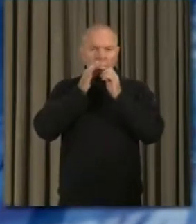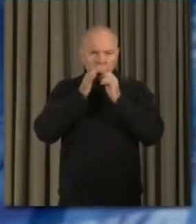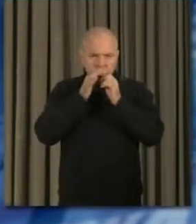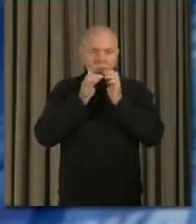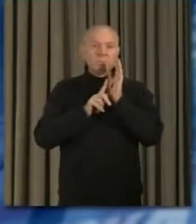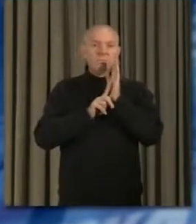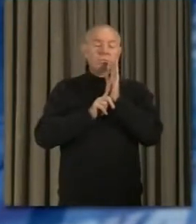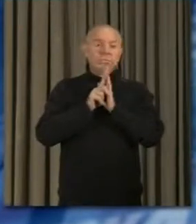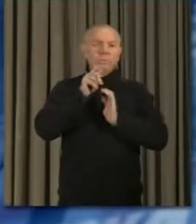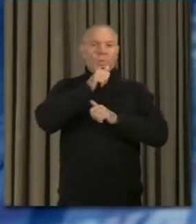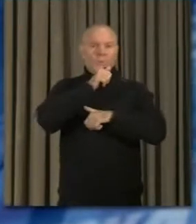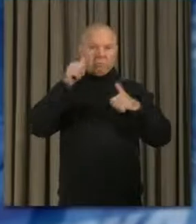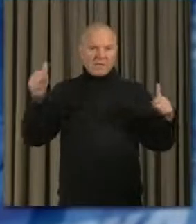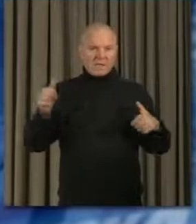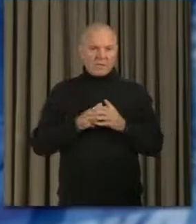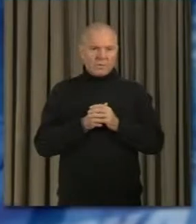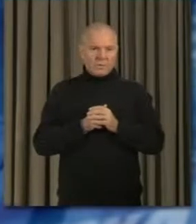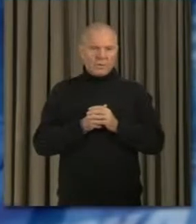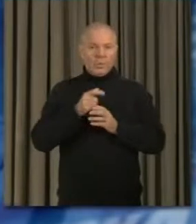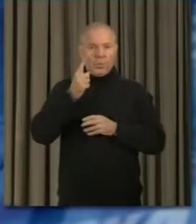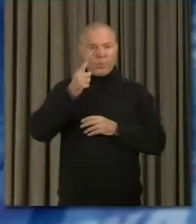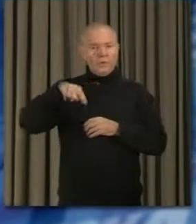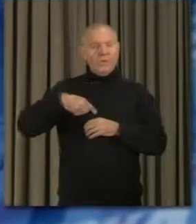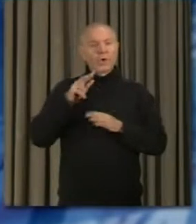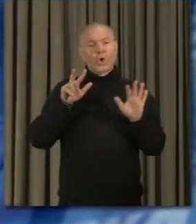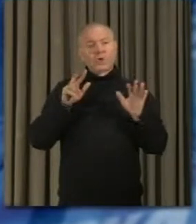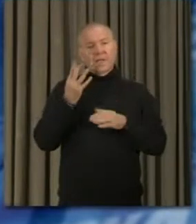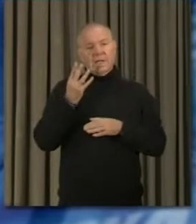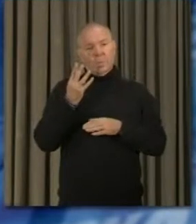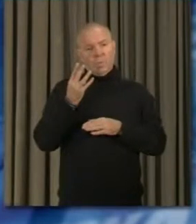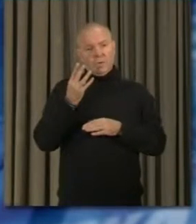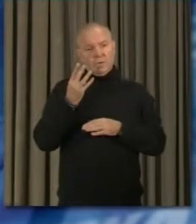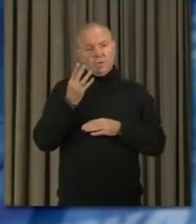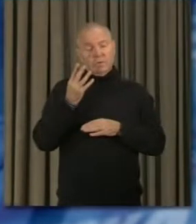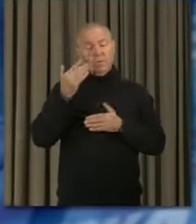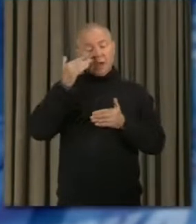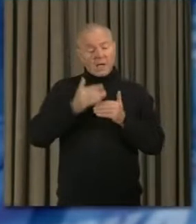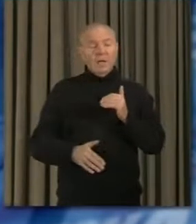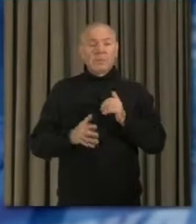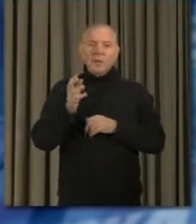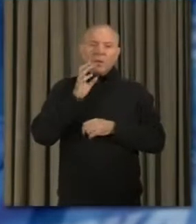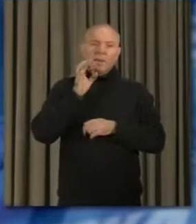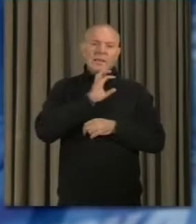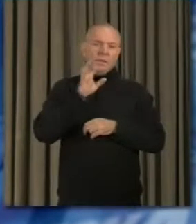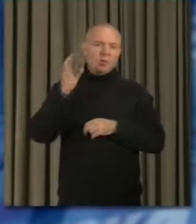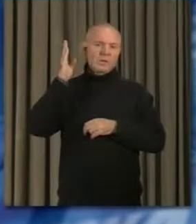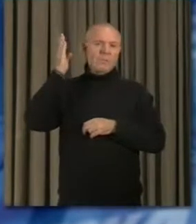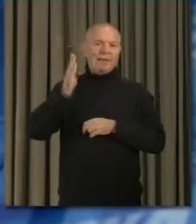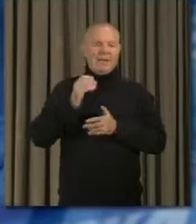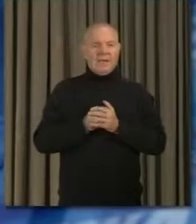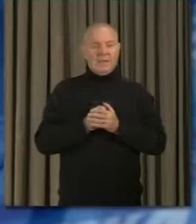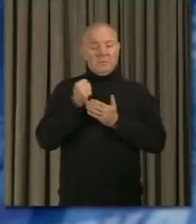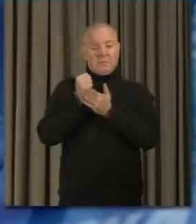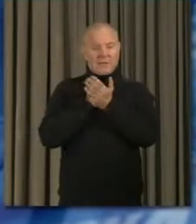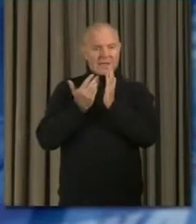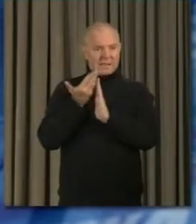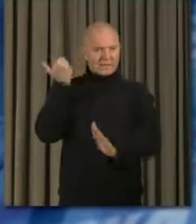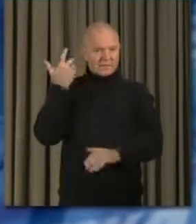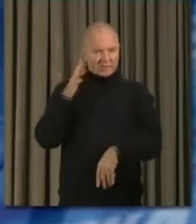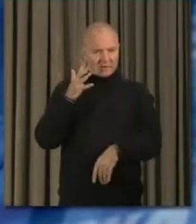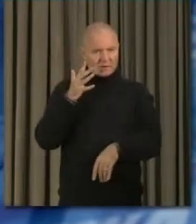risultato ubriaco con un tasso di 1,84, oltre il limite dunque per il quale scatta la denuncia penale. La patente gli è stata